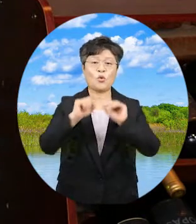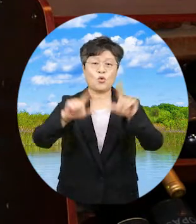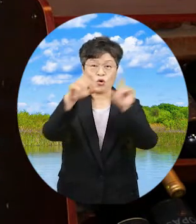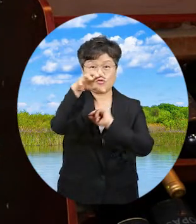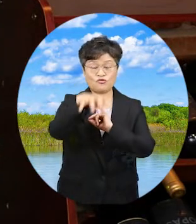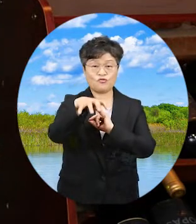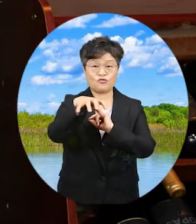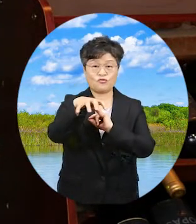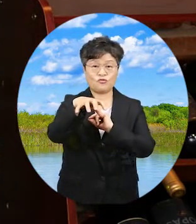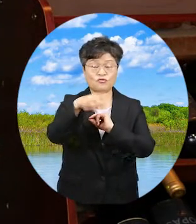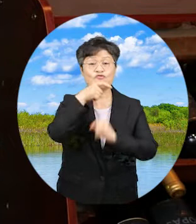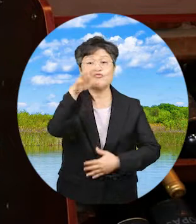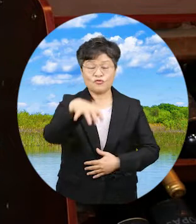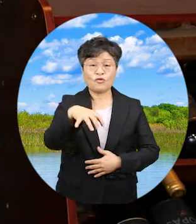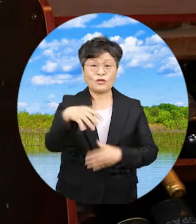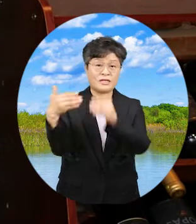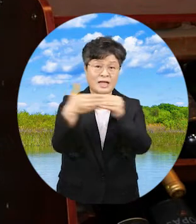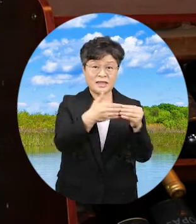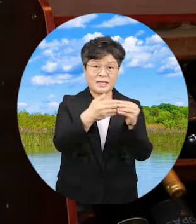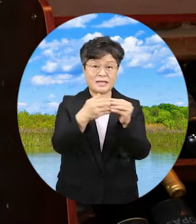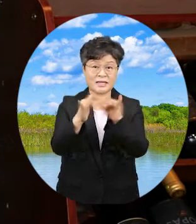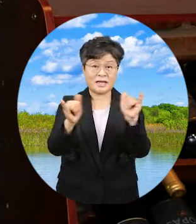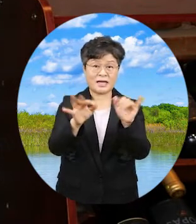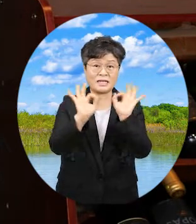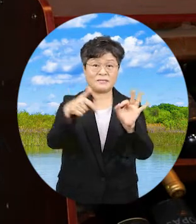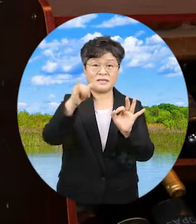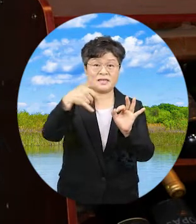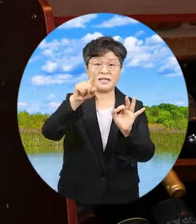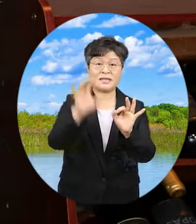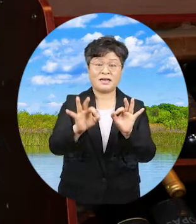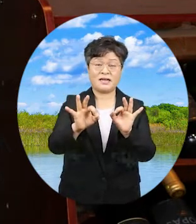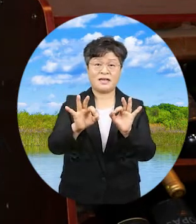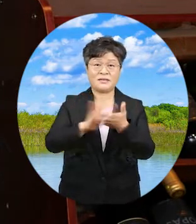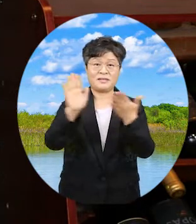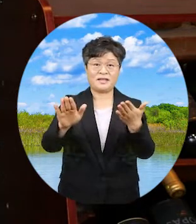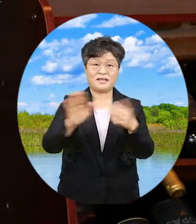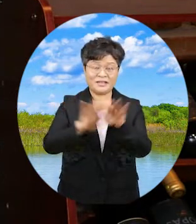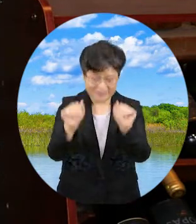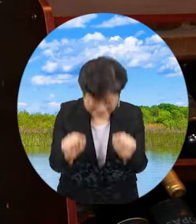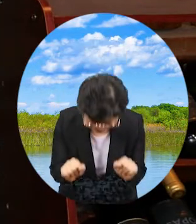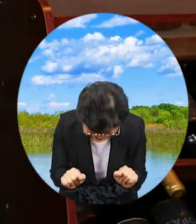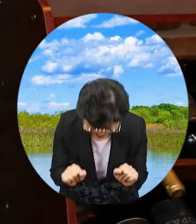토요수원 인문여행의 사회자, 신드롬 협동조합 공익중개사 김기강입니다.